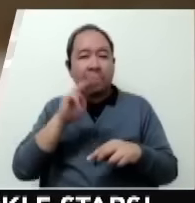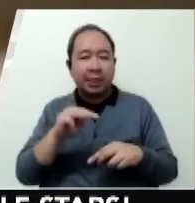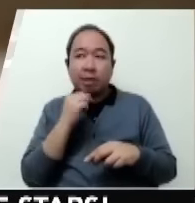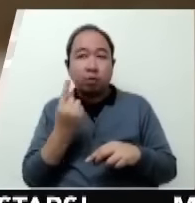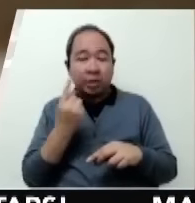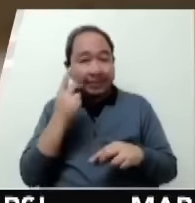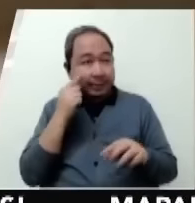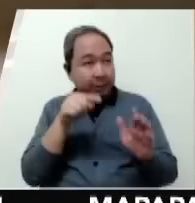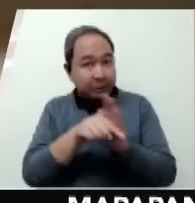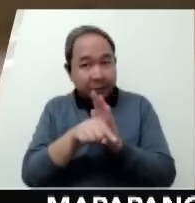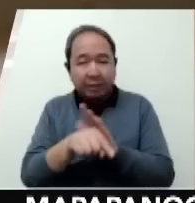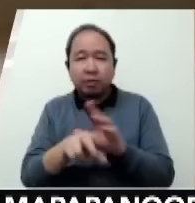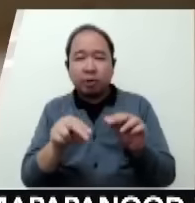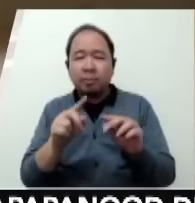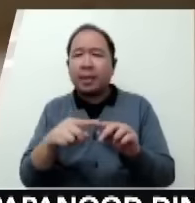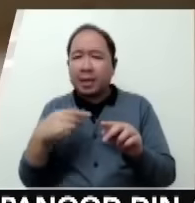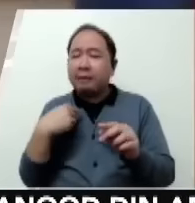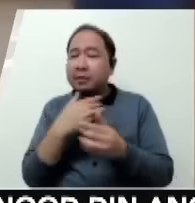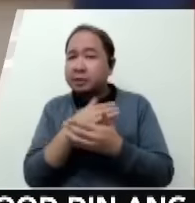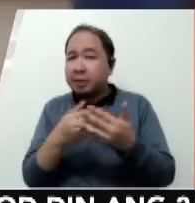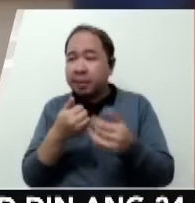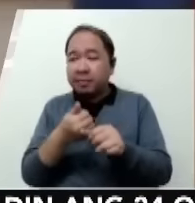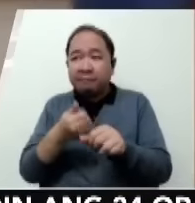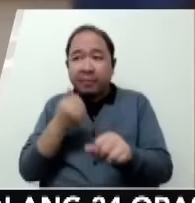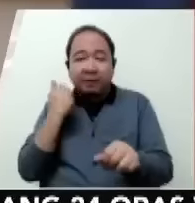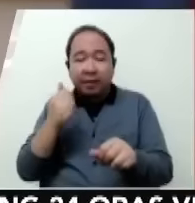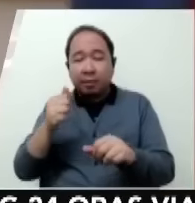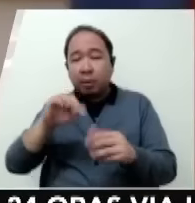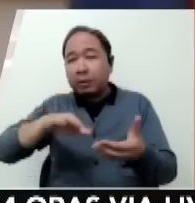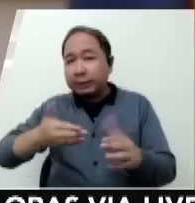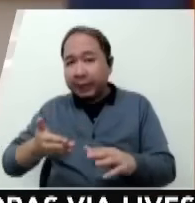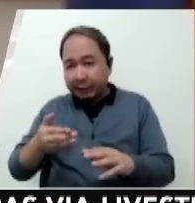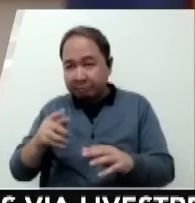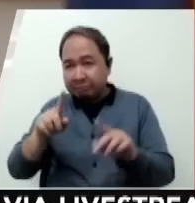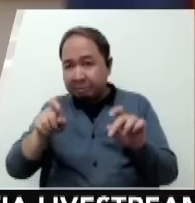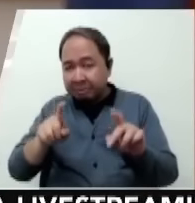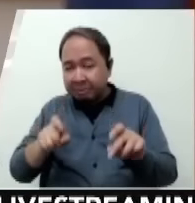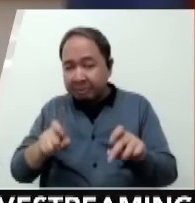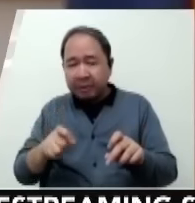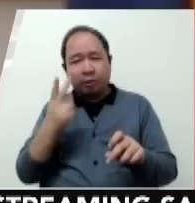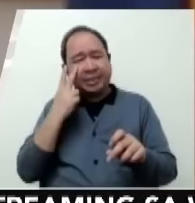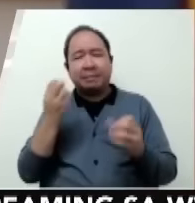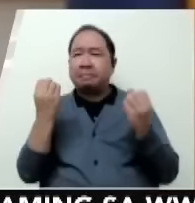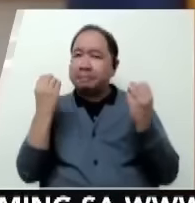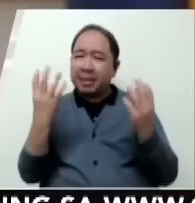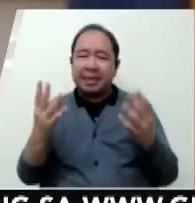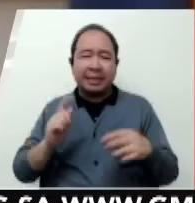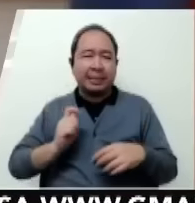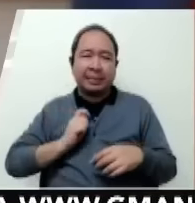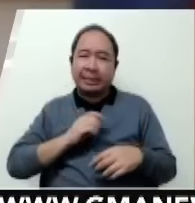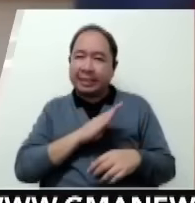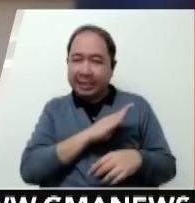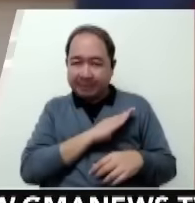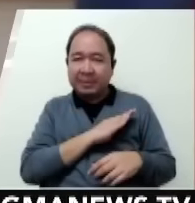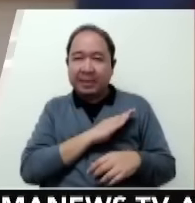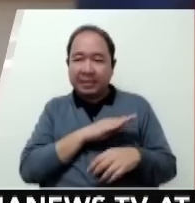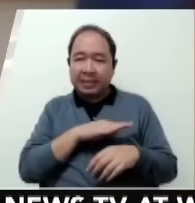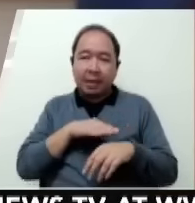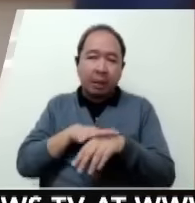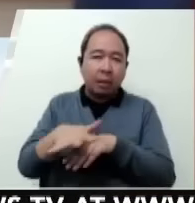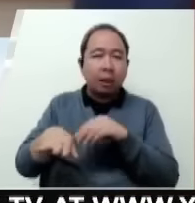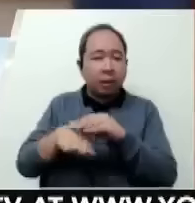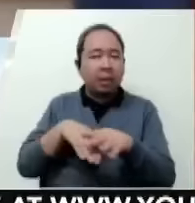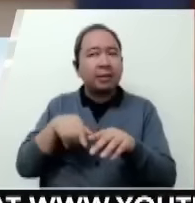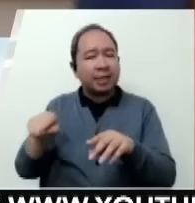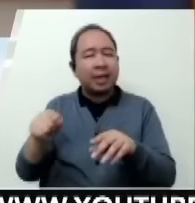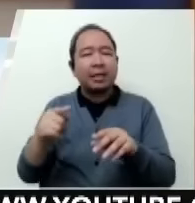preventable deaths among these? We are seeing a lot of tuberculosis and that's very telling in